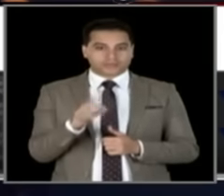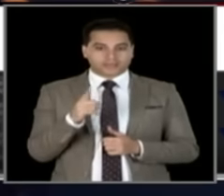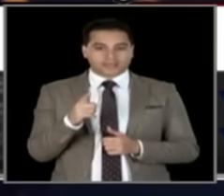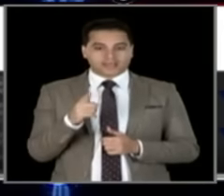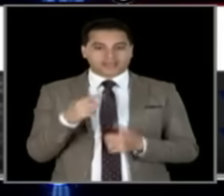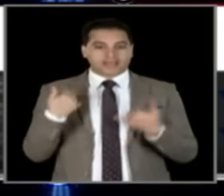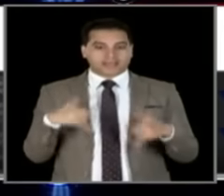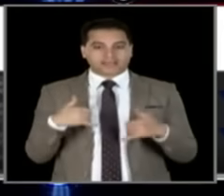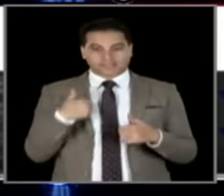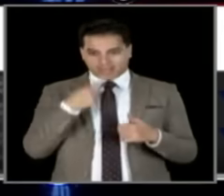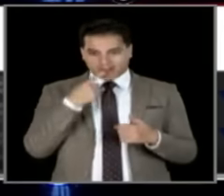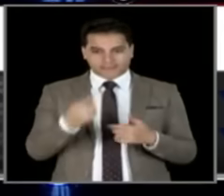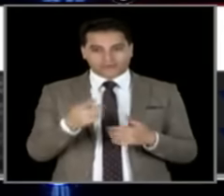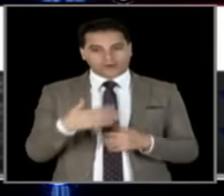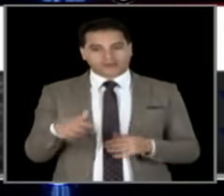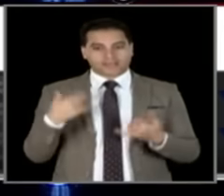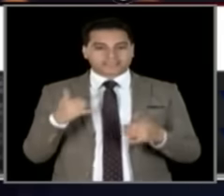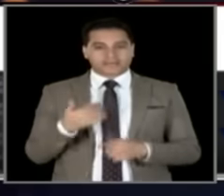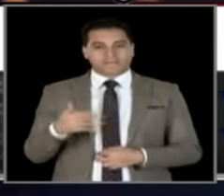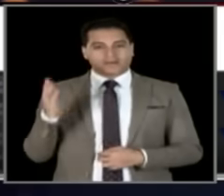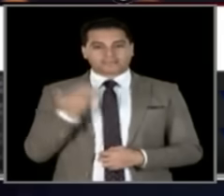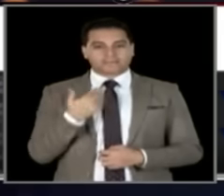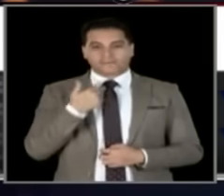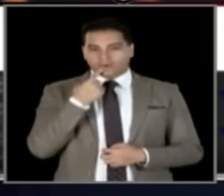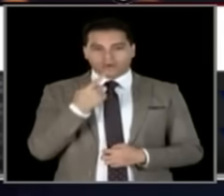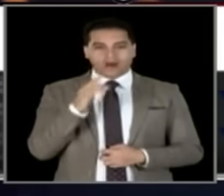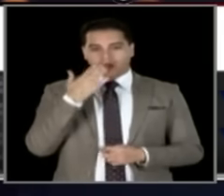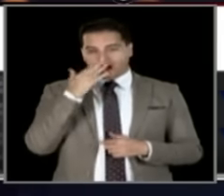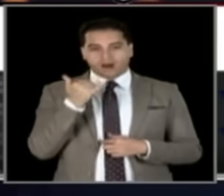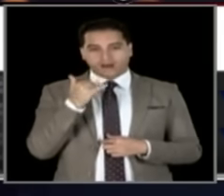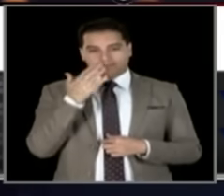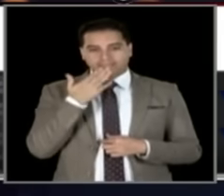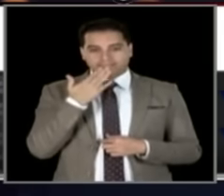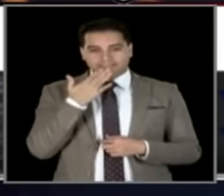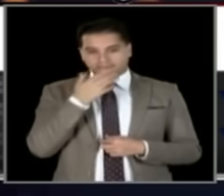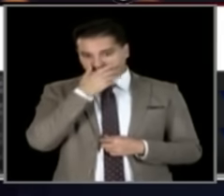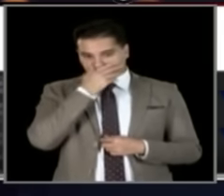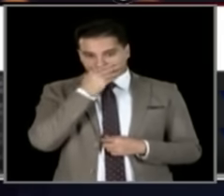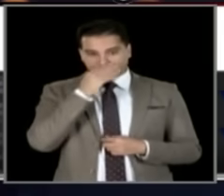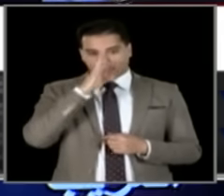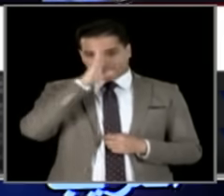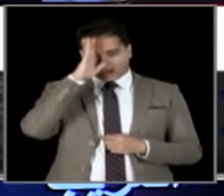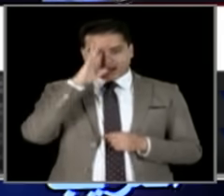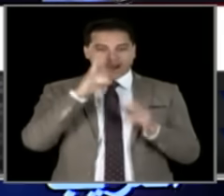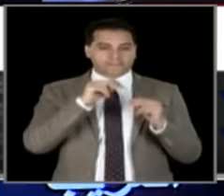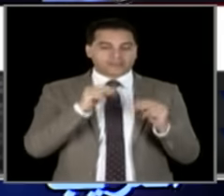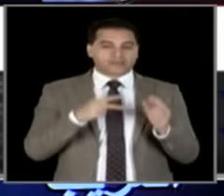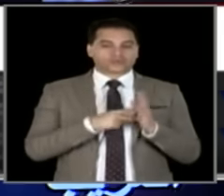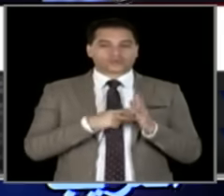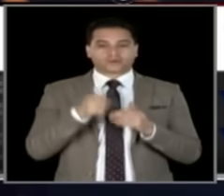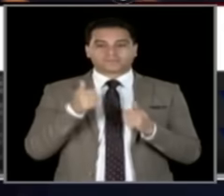الجزائر بره. أنا بقول لك من دلوقتي الجزائر بره عشان إحنا قلنا عرب آسيا. العراق،